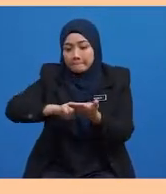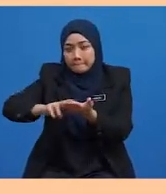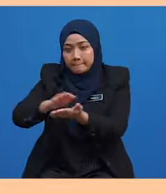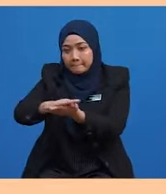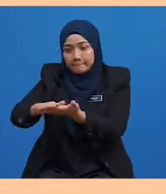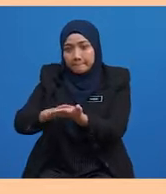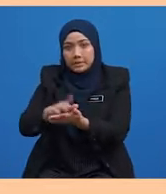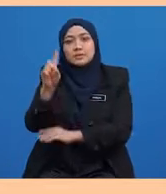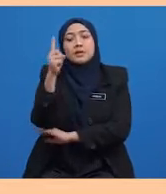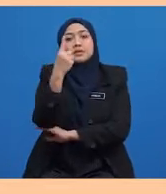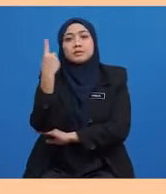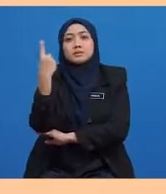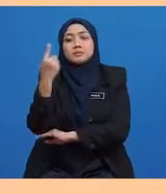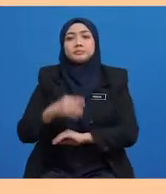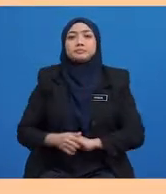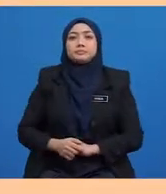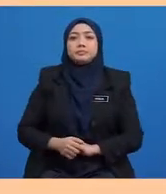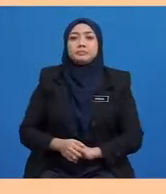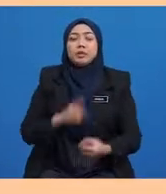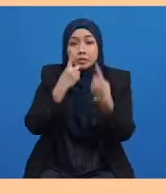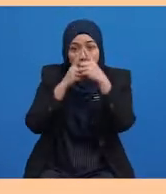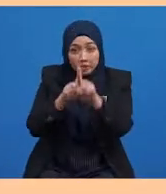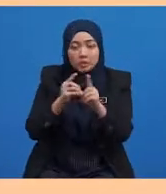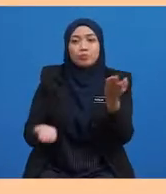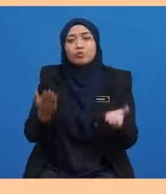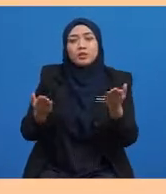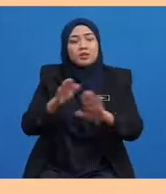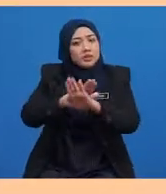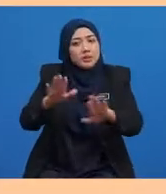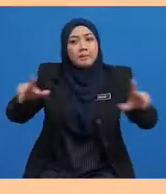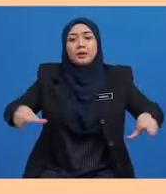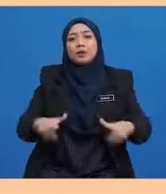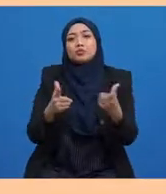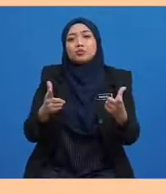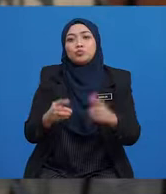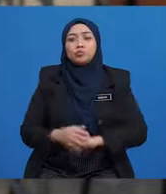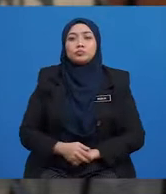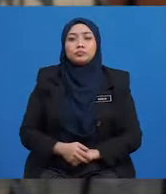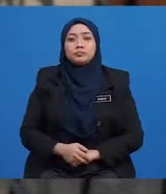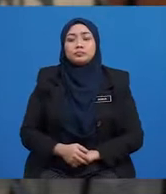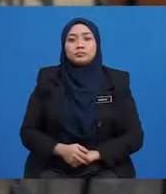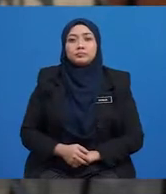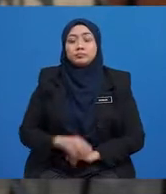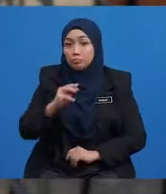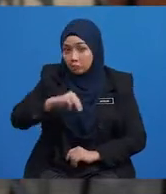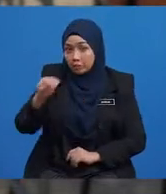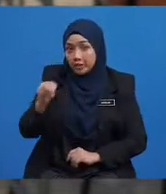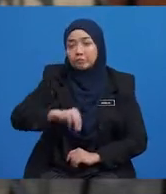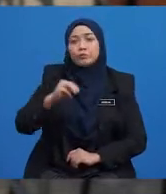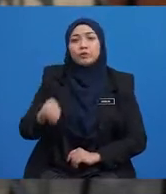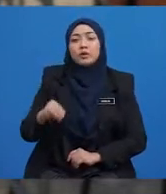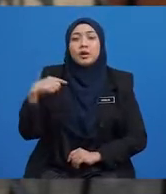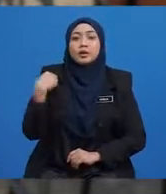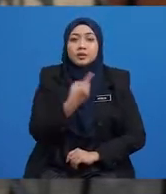Maka jawapannya adalah mungkin tidak berlaku. Baik murid-murid, kita